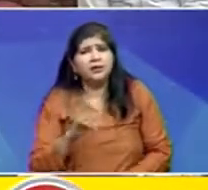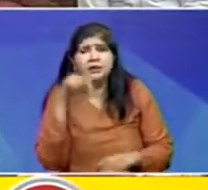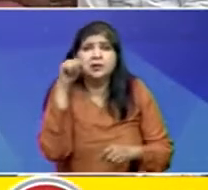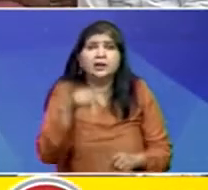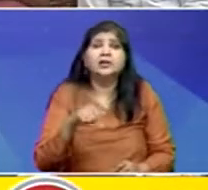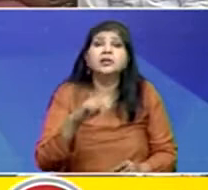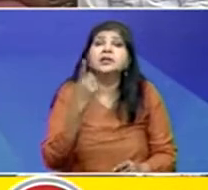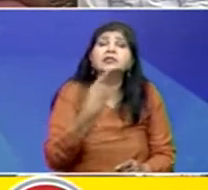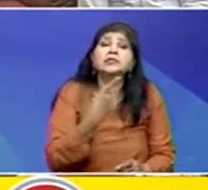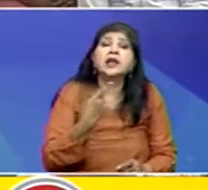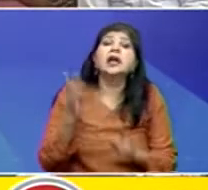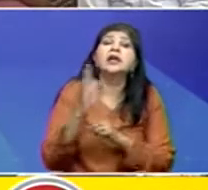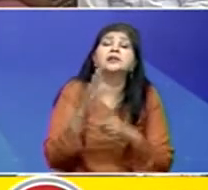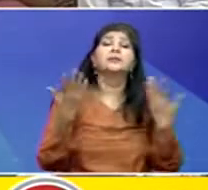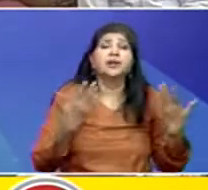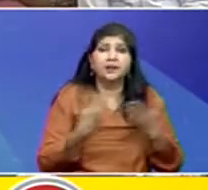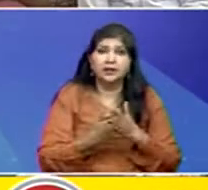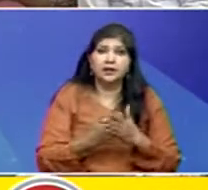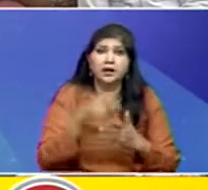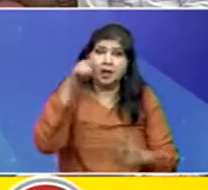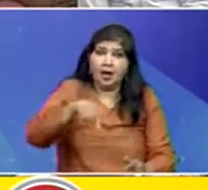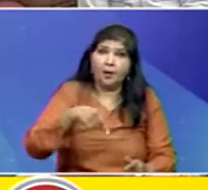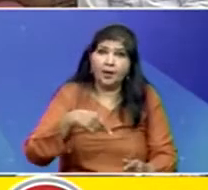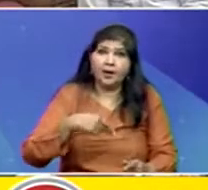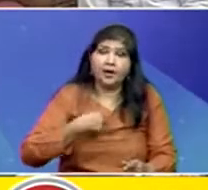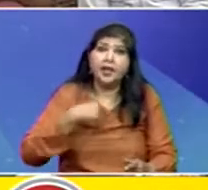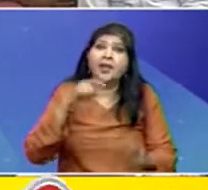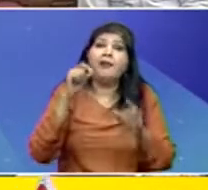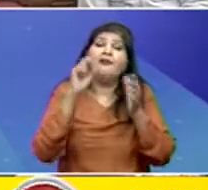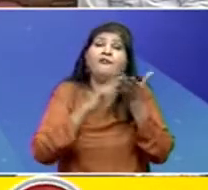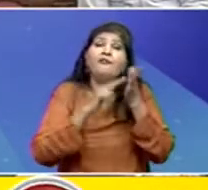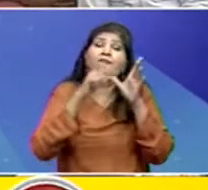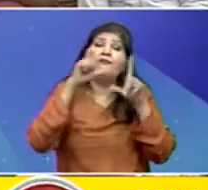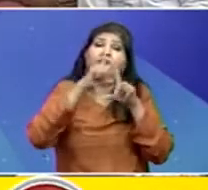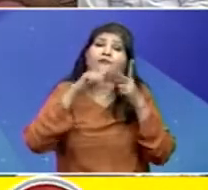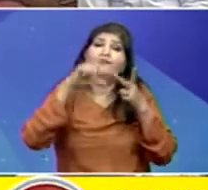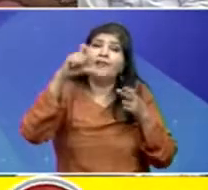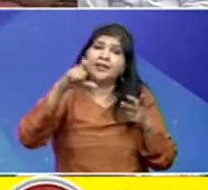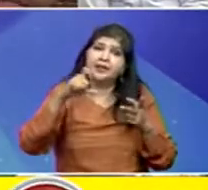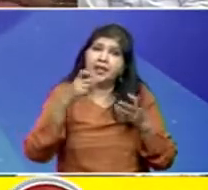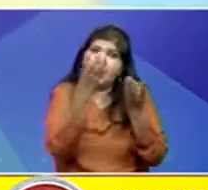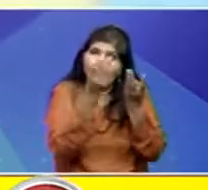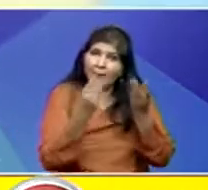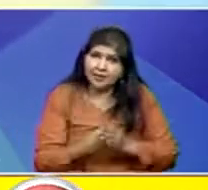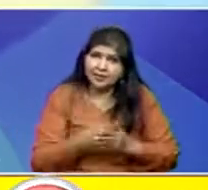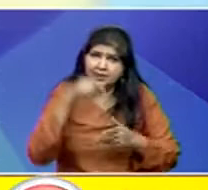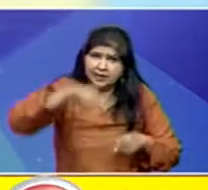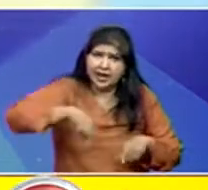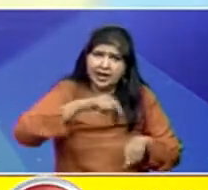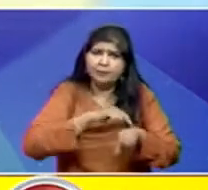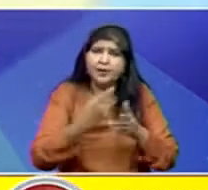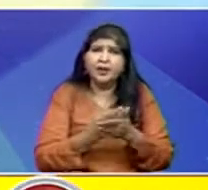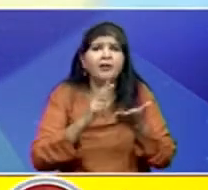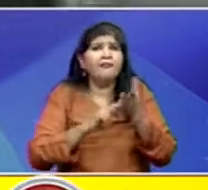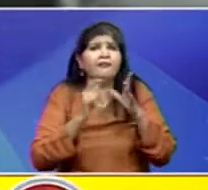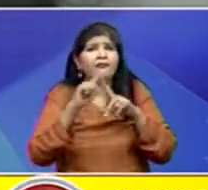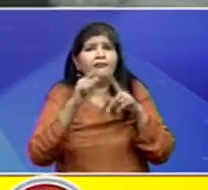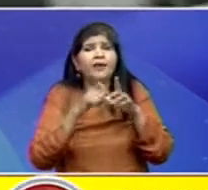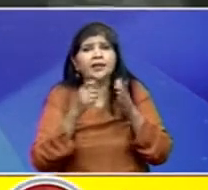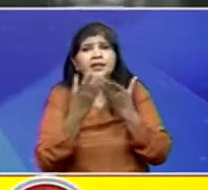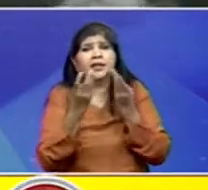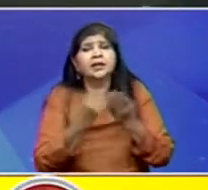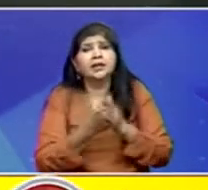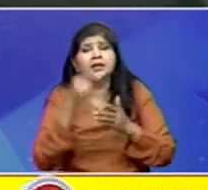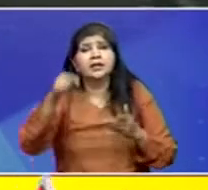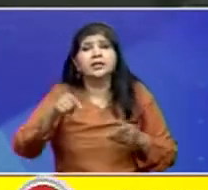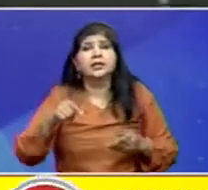इसका एक बड़ा कारण हमारी वैदिक गणित भी है, आधुनी काल में वैदिक गणित का स्रेज आता है स्री